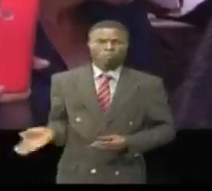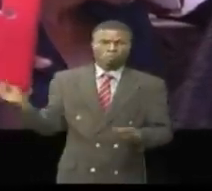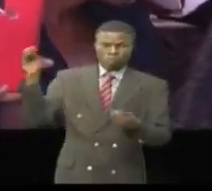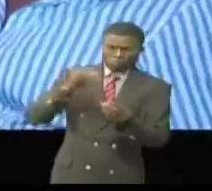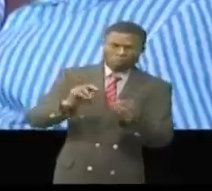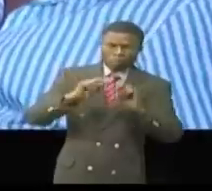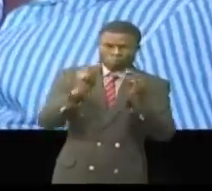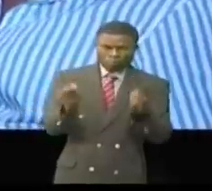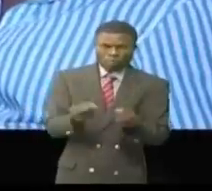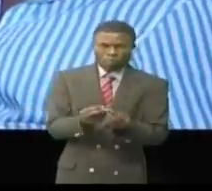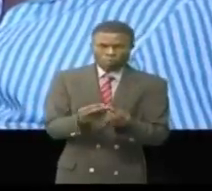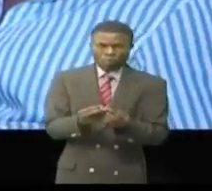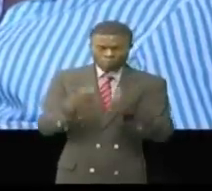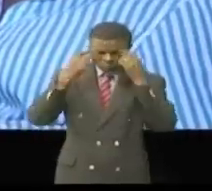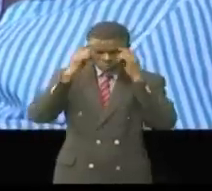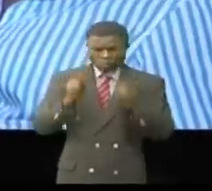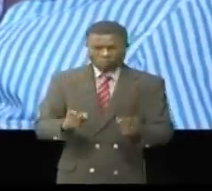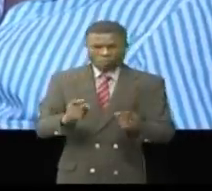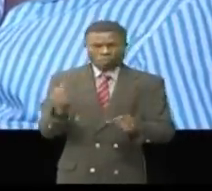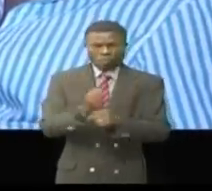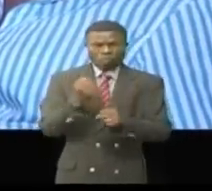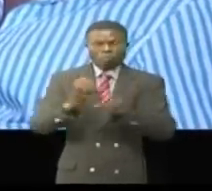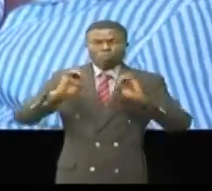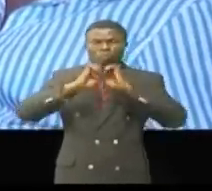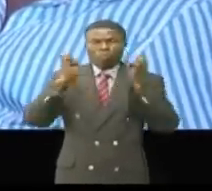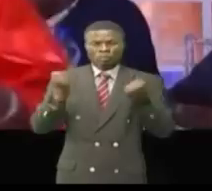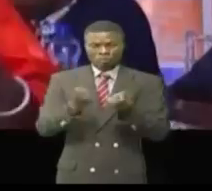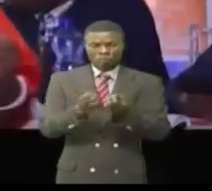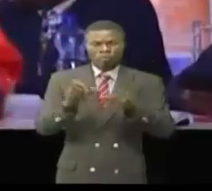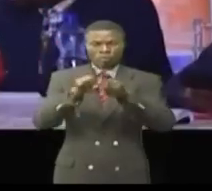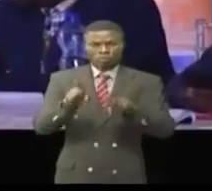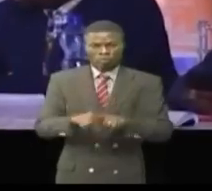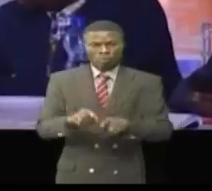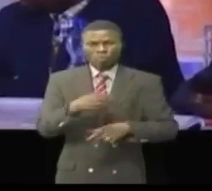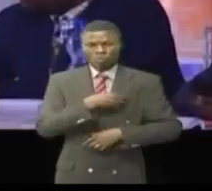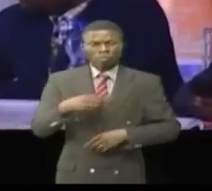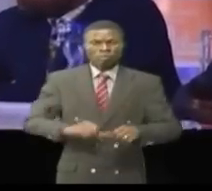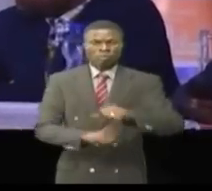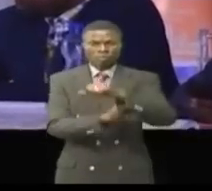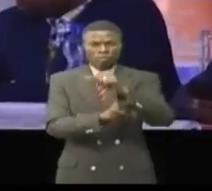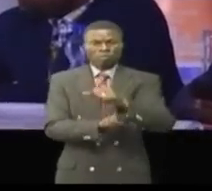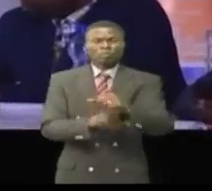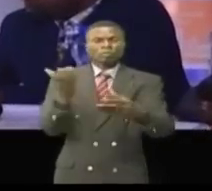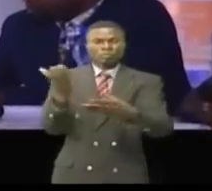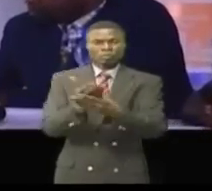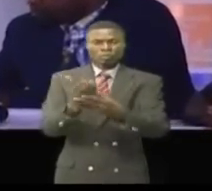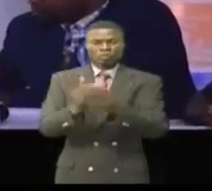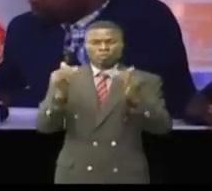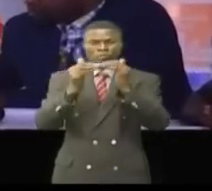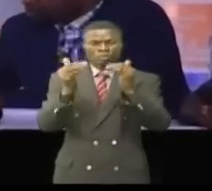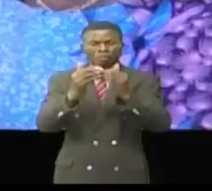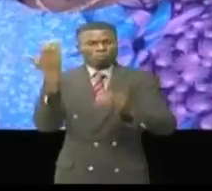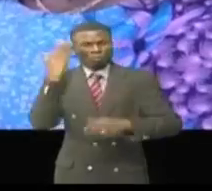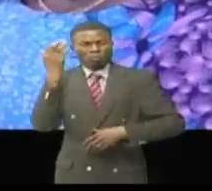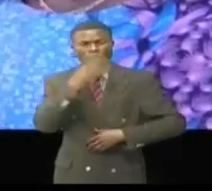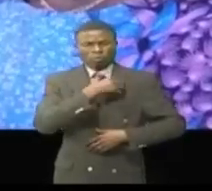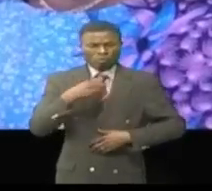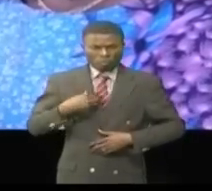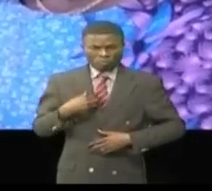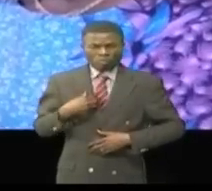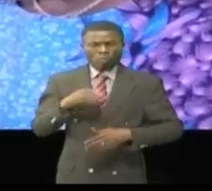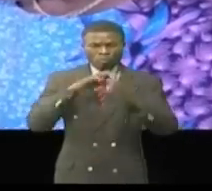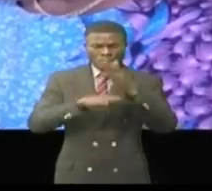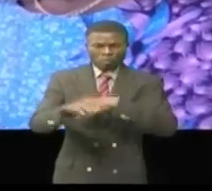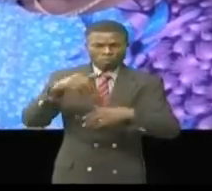et trouver à la prise de décision au sein des entreprises et en même temps, elle a appuyé les plaidoyers pour l'égalité des sexes et l'inclusion des femmes